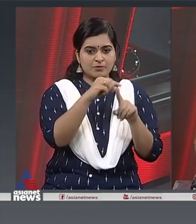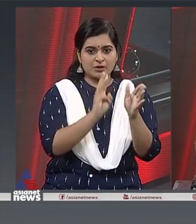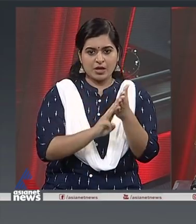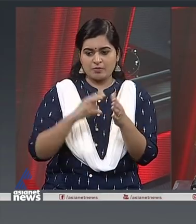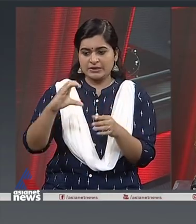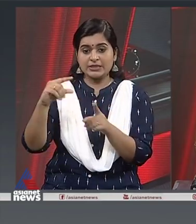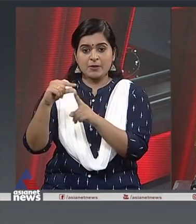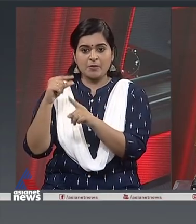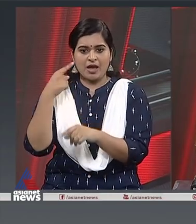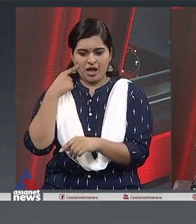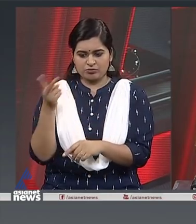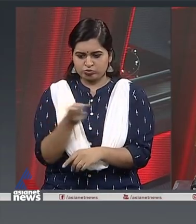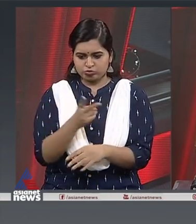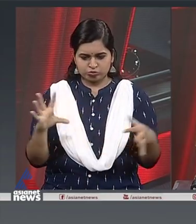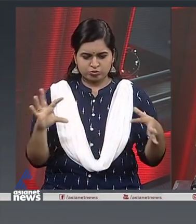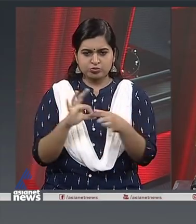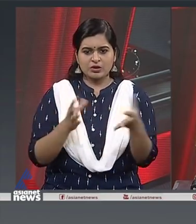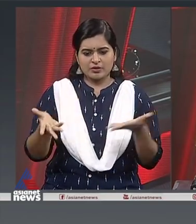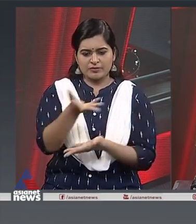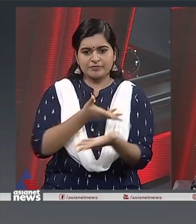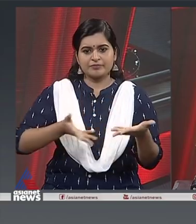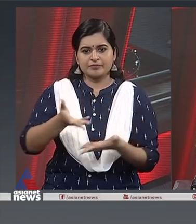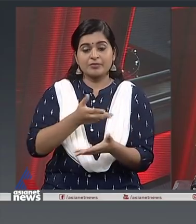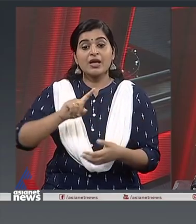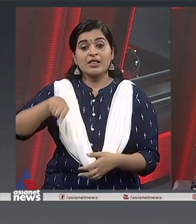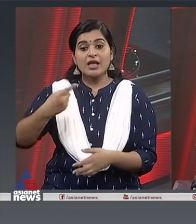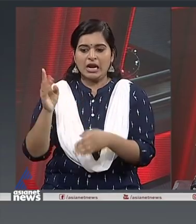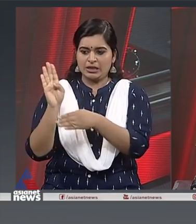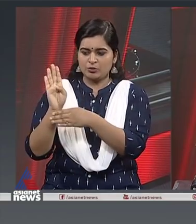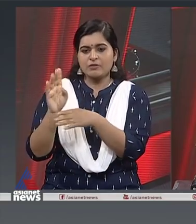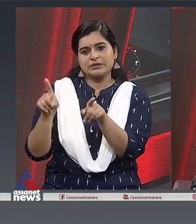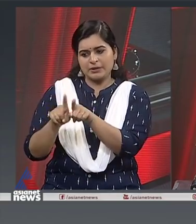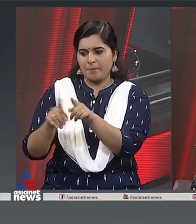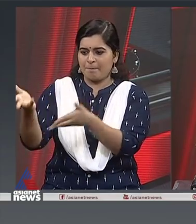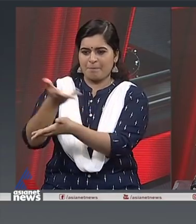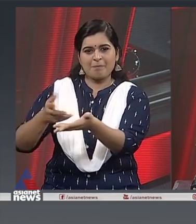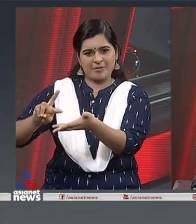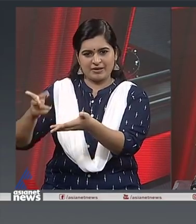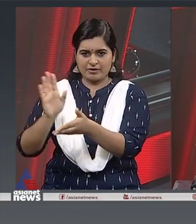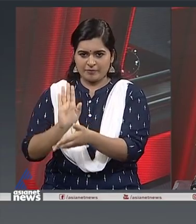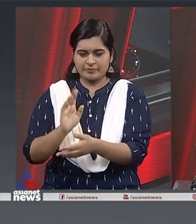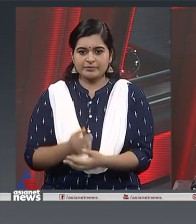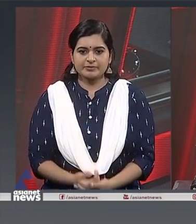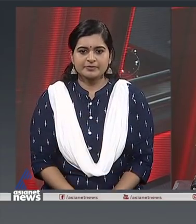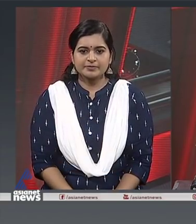നടക്കും. UDFലെ തർക്കം തീർക്കാൻ കോൺഗ്രസ് നാളെ ജോസഫ് വിഭാഗവുമായി ചർച്ച നടത്തും.